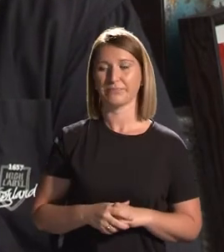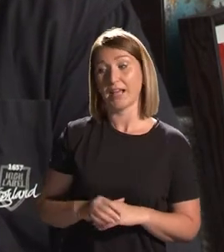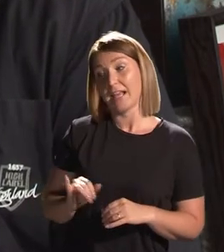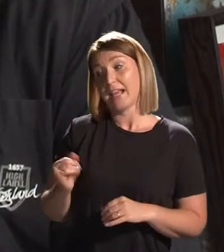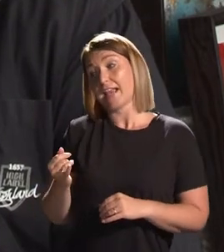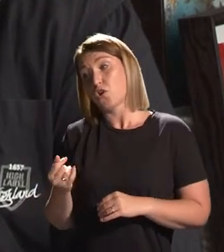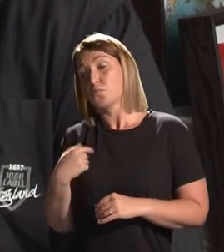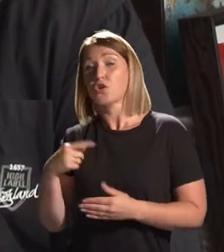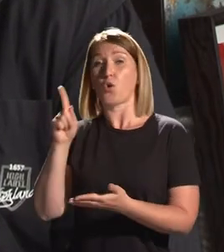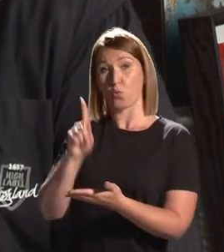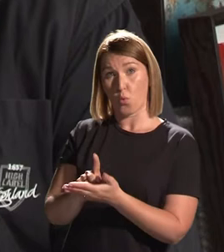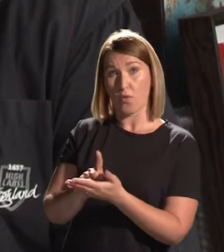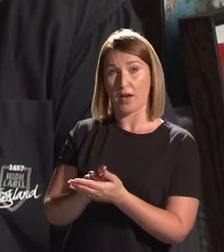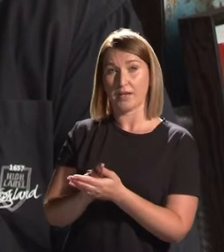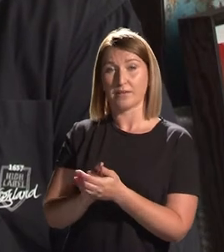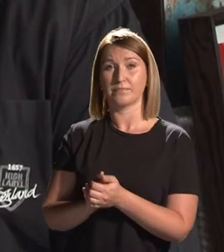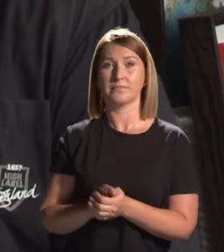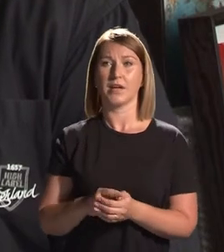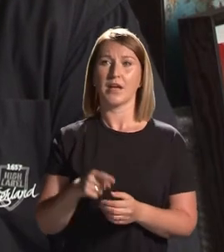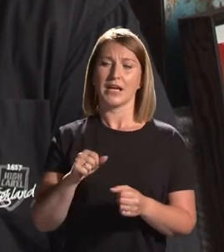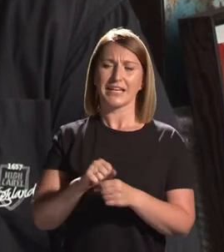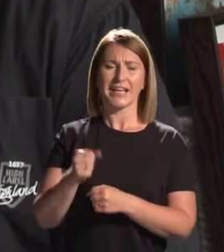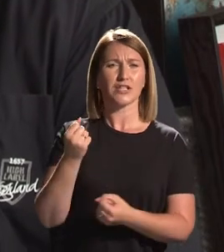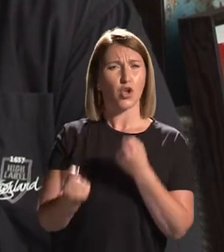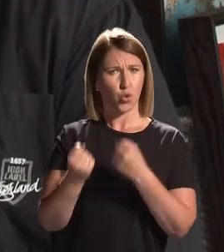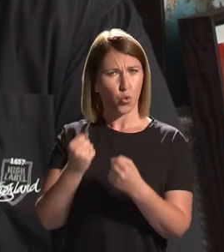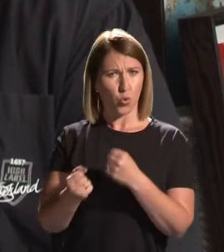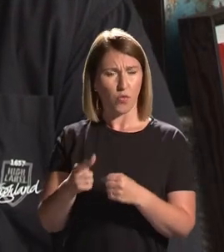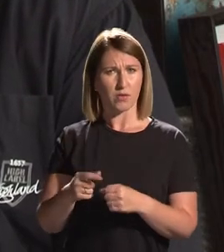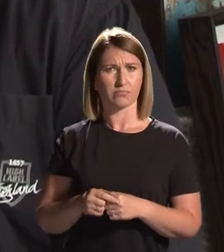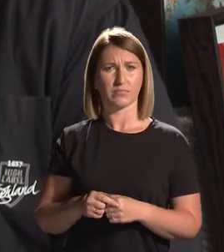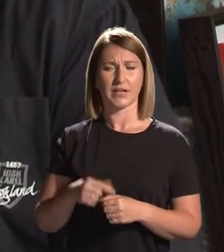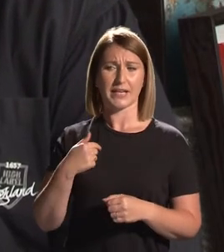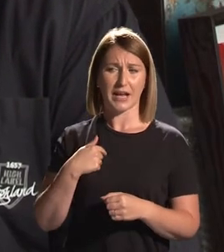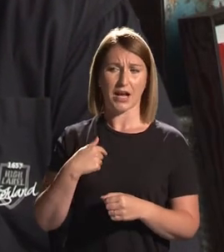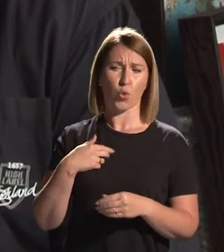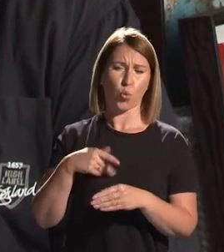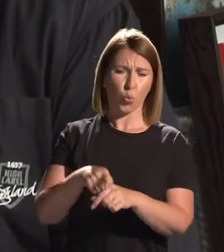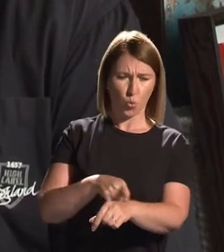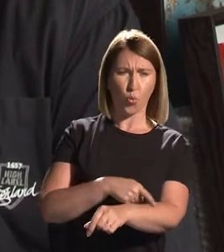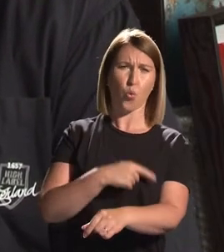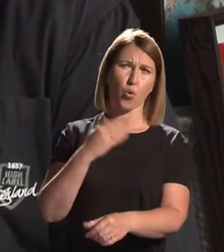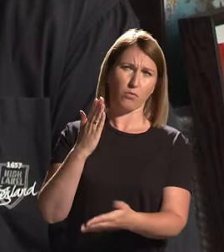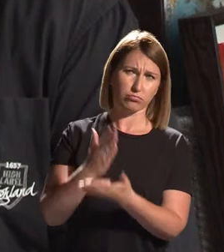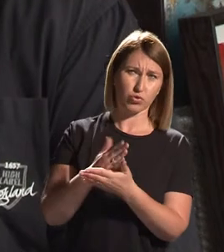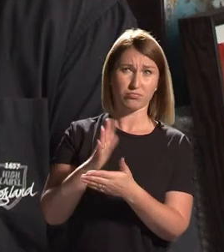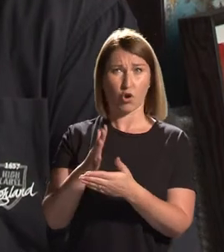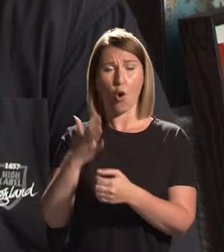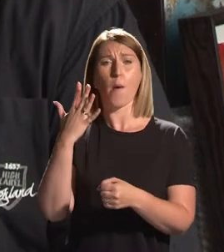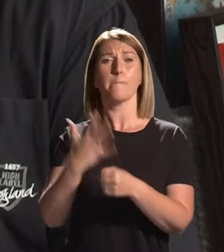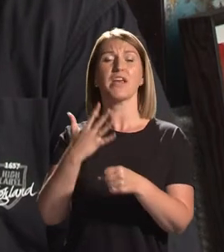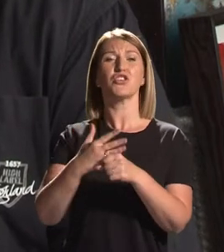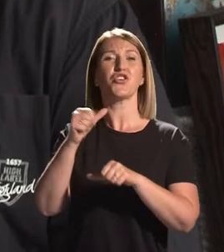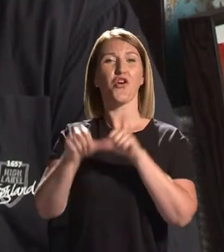udaje. No, jest to na pewno trudne w końcu, od ileś lat, to już mija 50